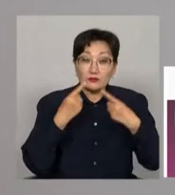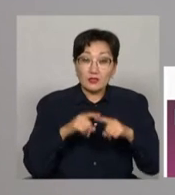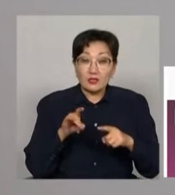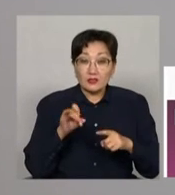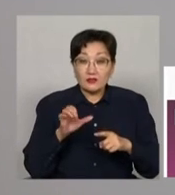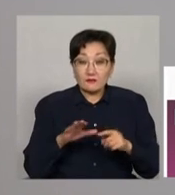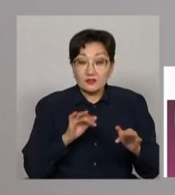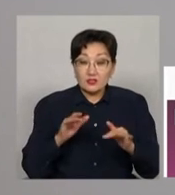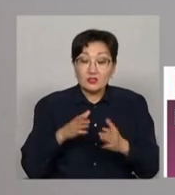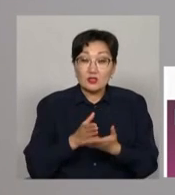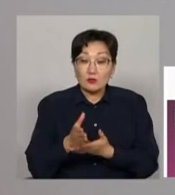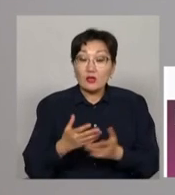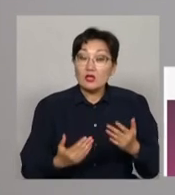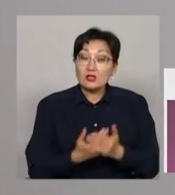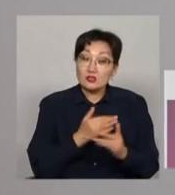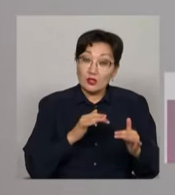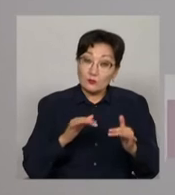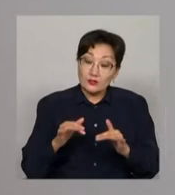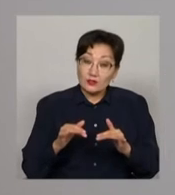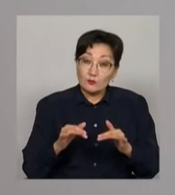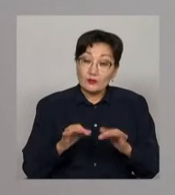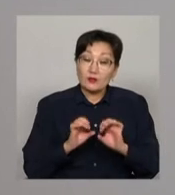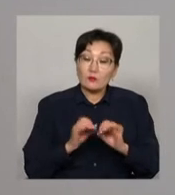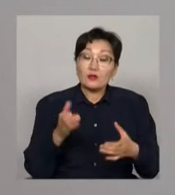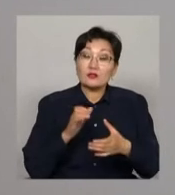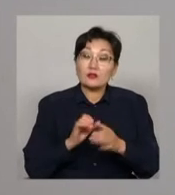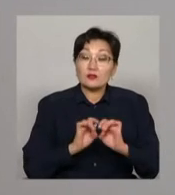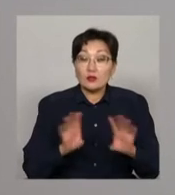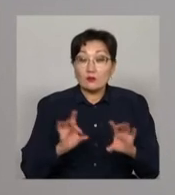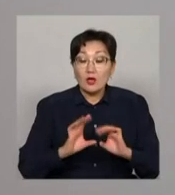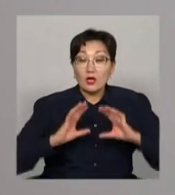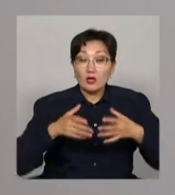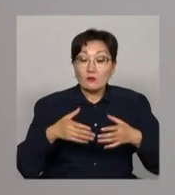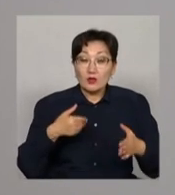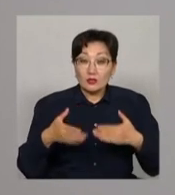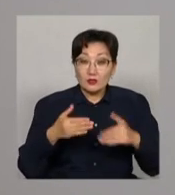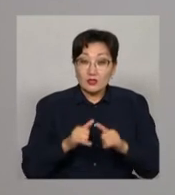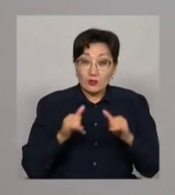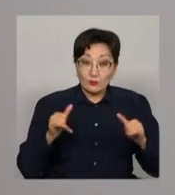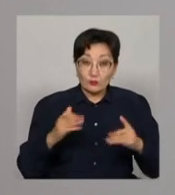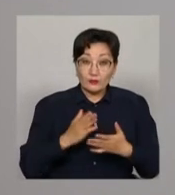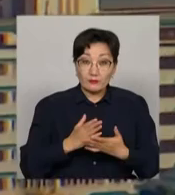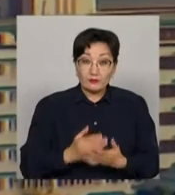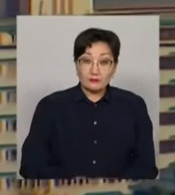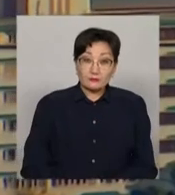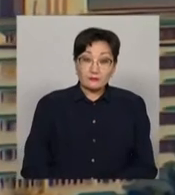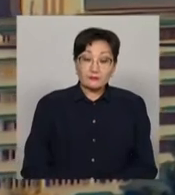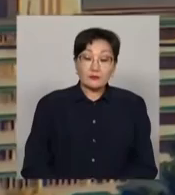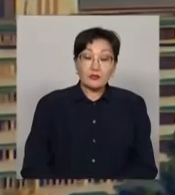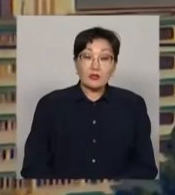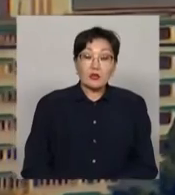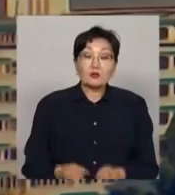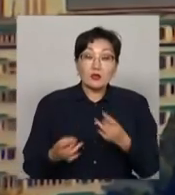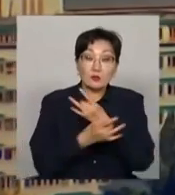саласындағы жаңа әдістермен танысу және халықаралық қатынастарды дамыту болып табылады. Ал енді